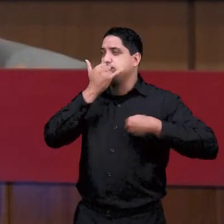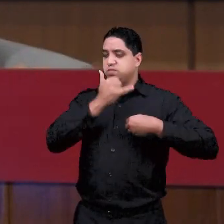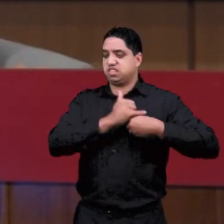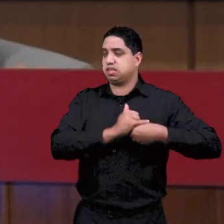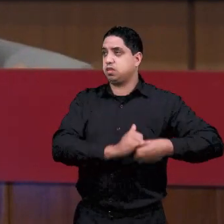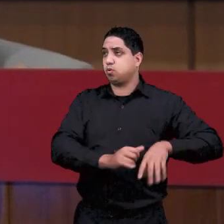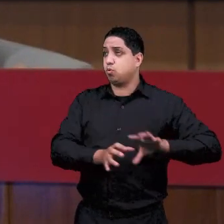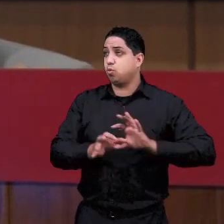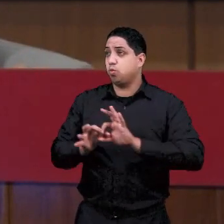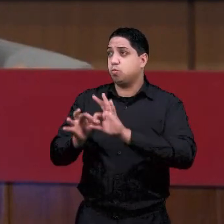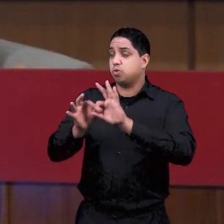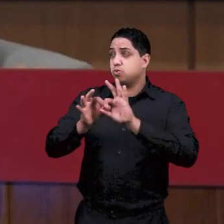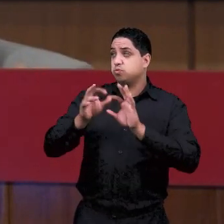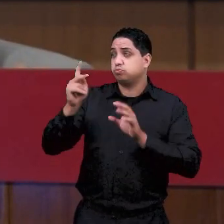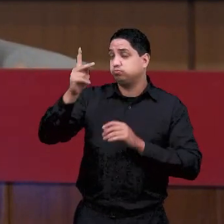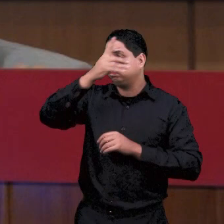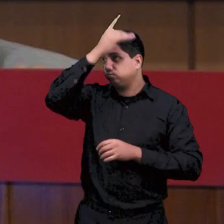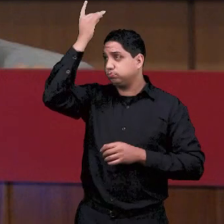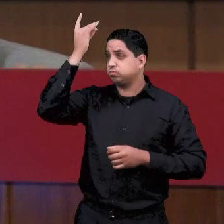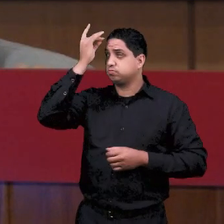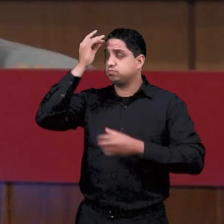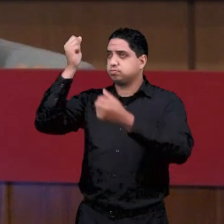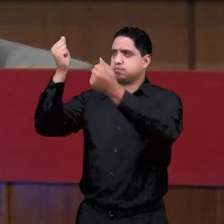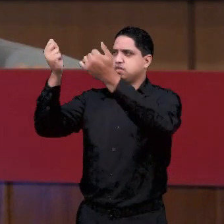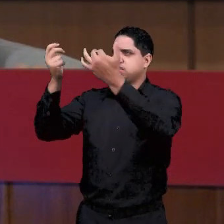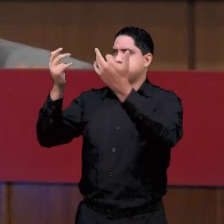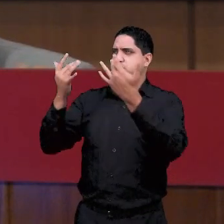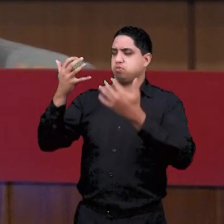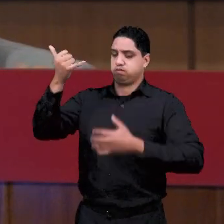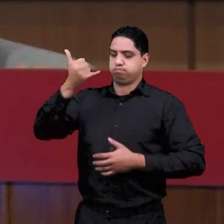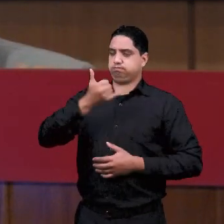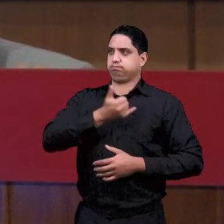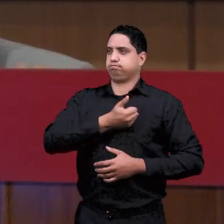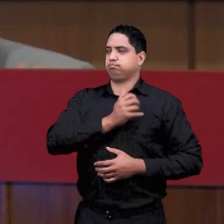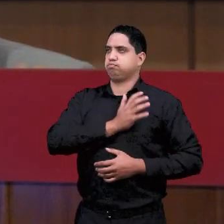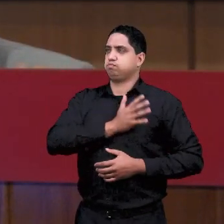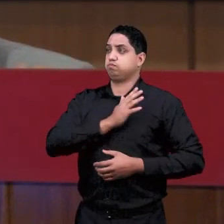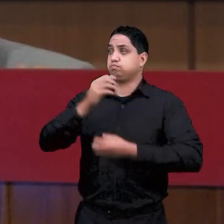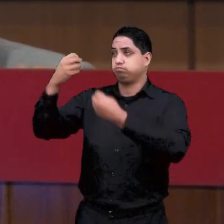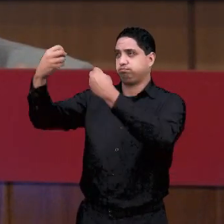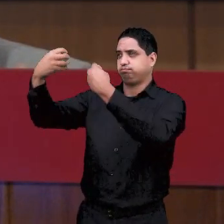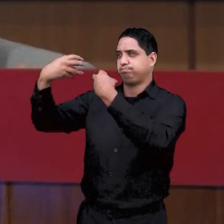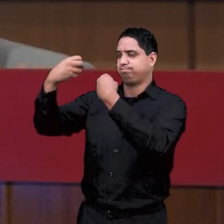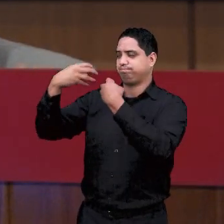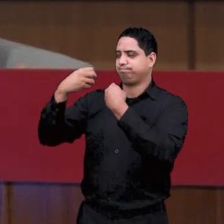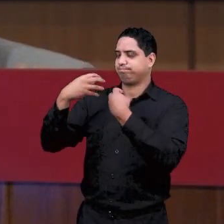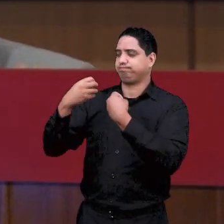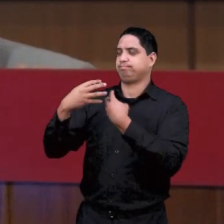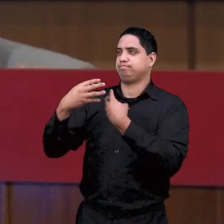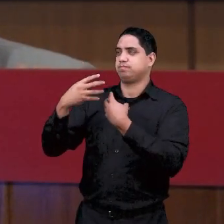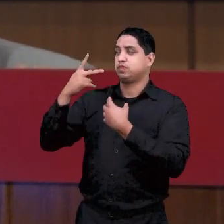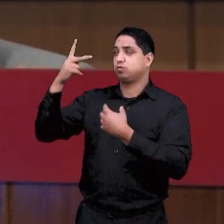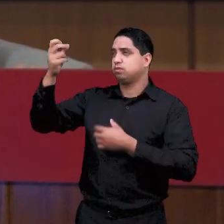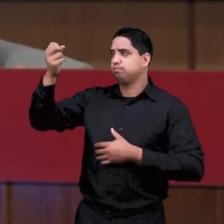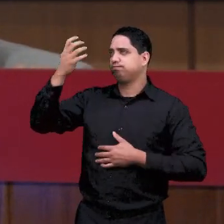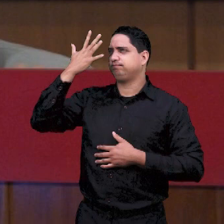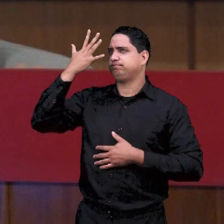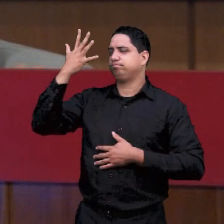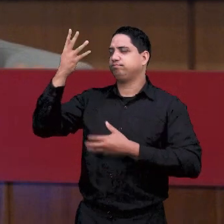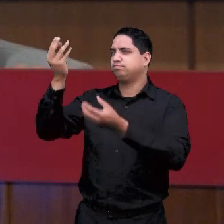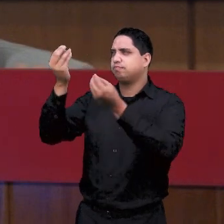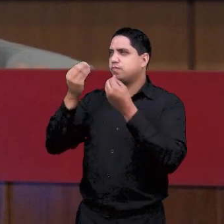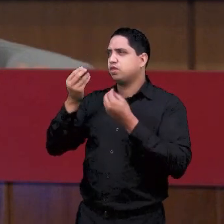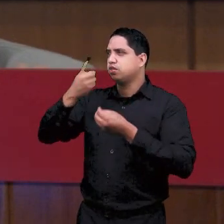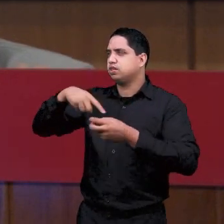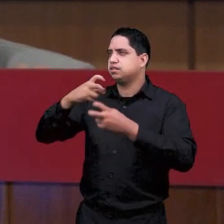avec ton esprit. Bénis-nous, Seigneur, en ce moment où nous parlons, en nous apportant ton enseignement, ton orientation, ta révélation. Ça, c'est